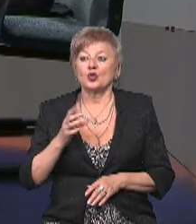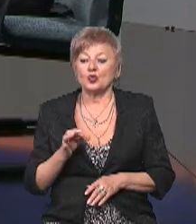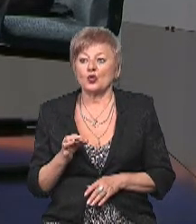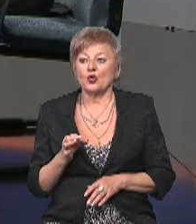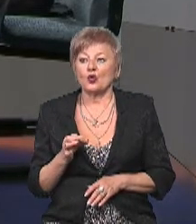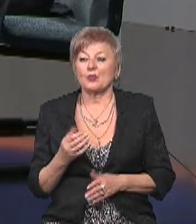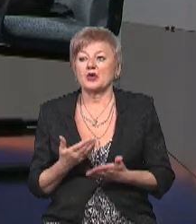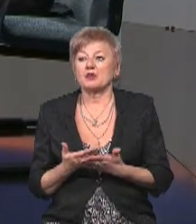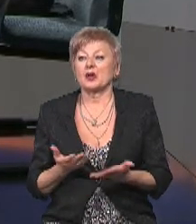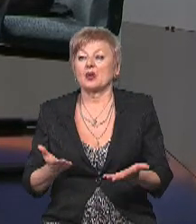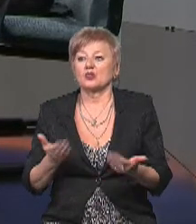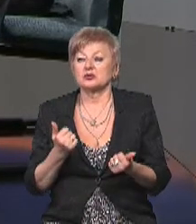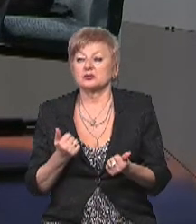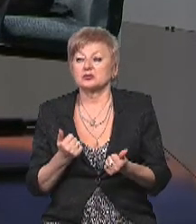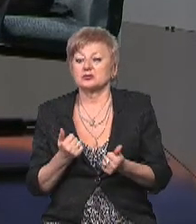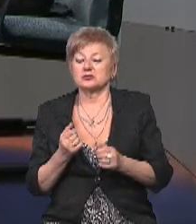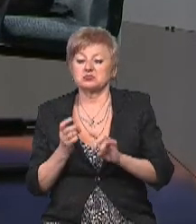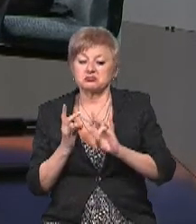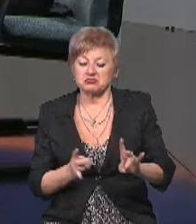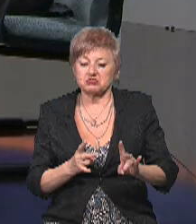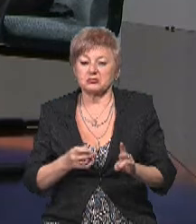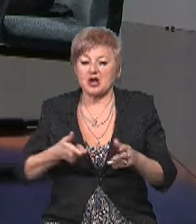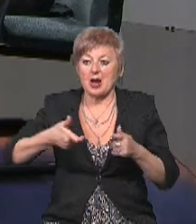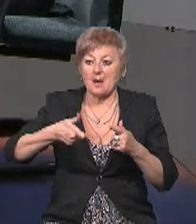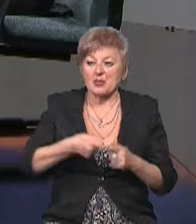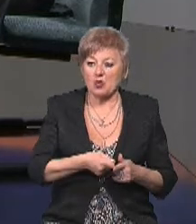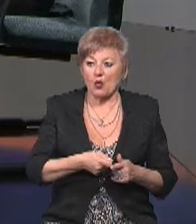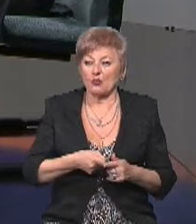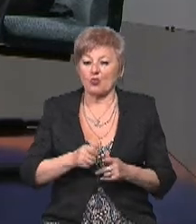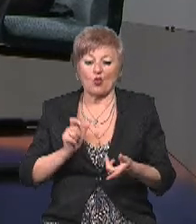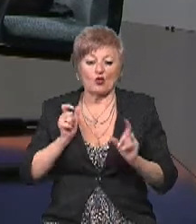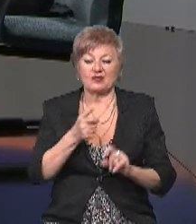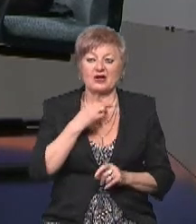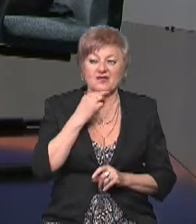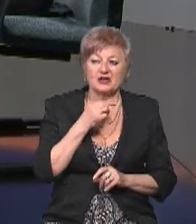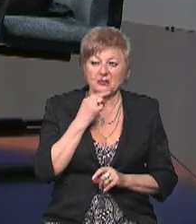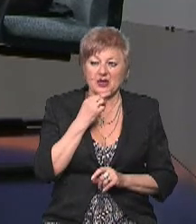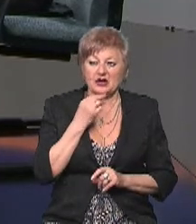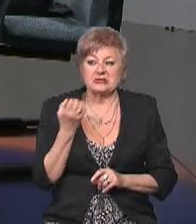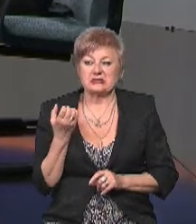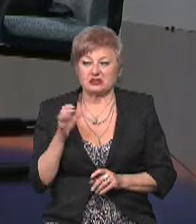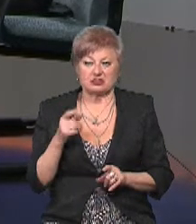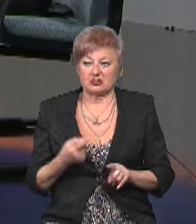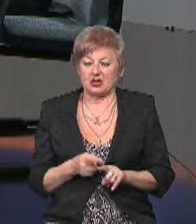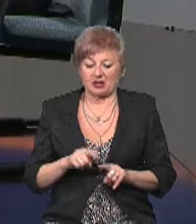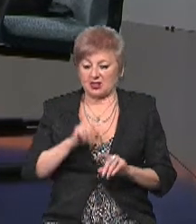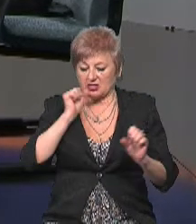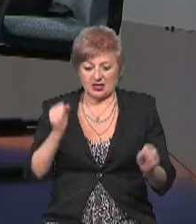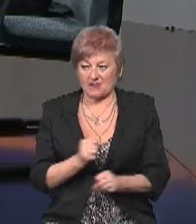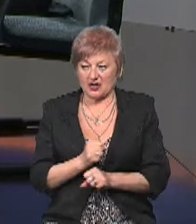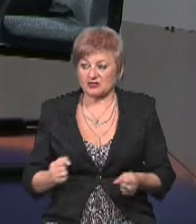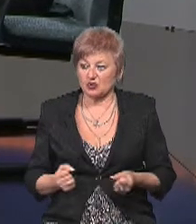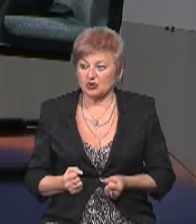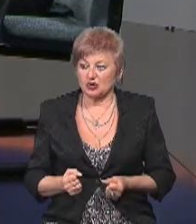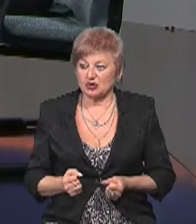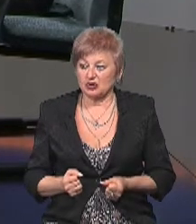как-то взять, повредить пломбу, отвлекая внимание за несколько секунд, это просто да. Невозможно. Я